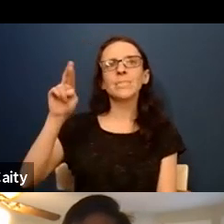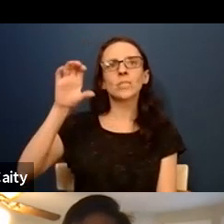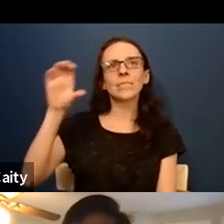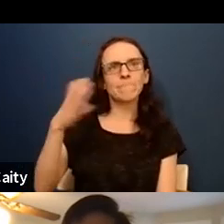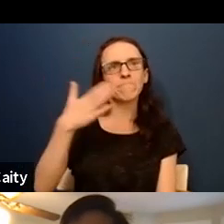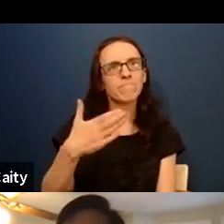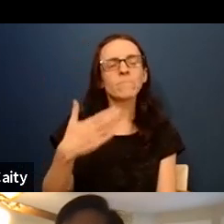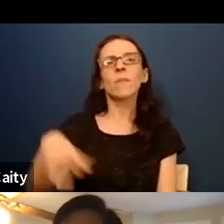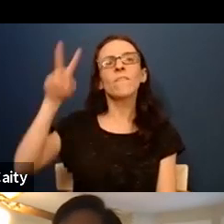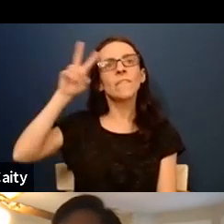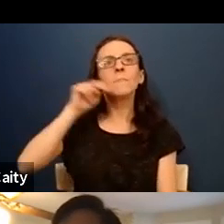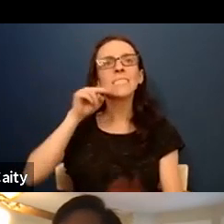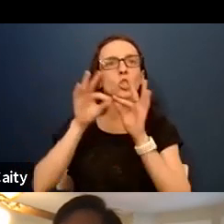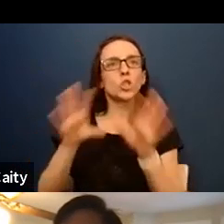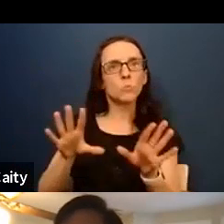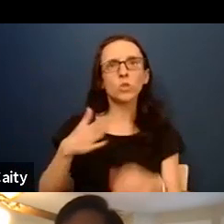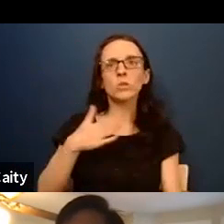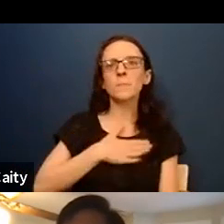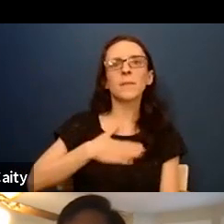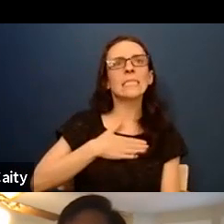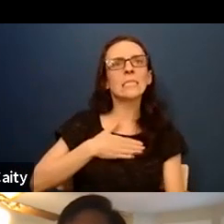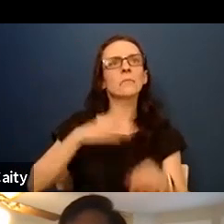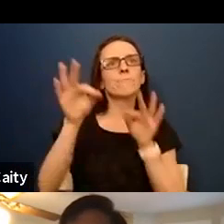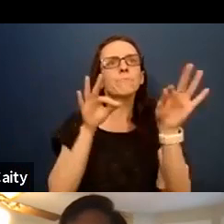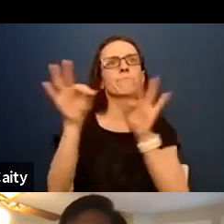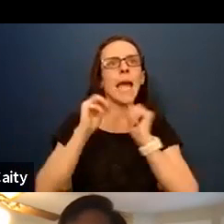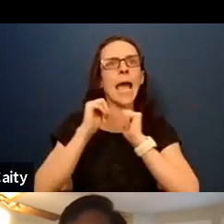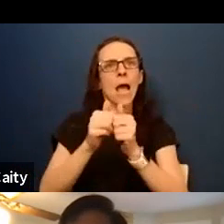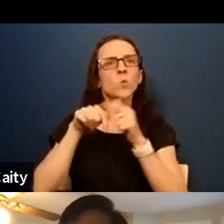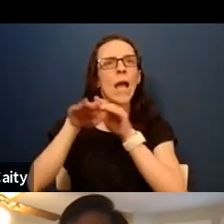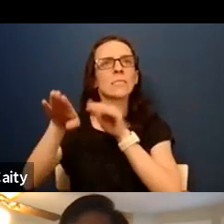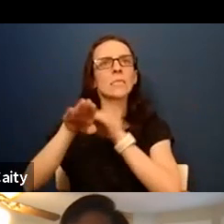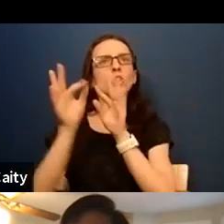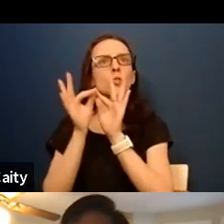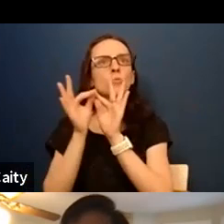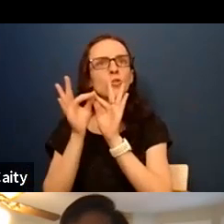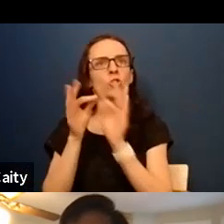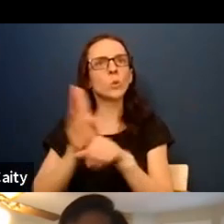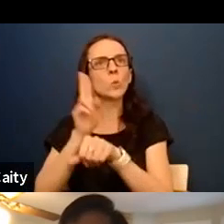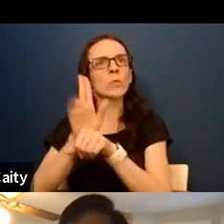Our Vietnamese interpreter is Duyen Tru. Will you please give the Zoom instructions in Vietnamese?